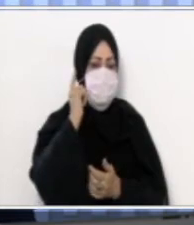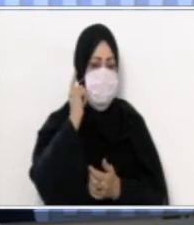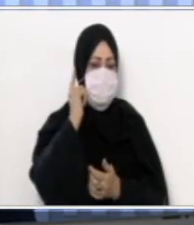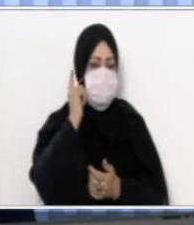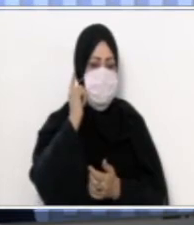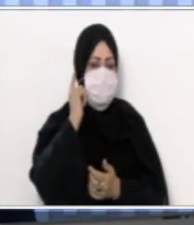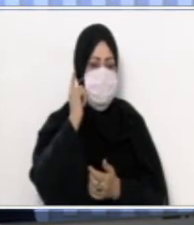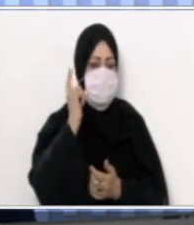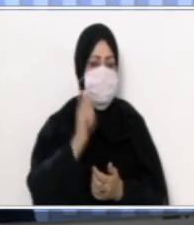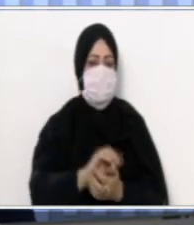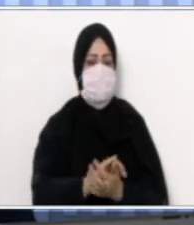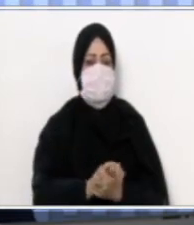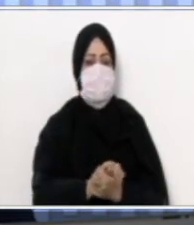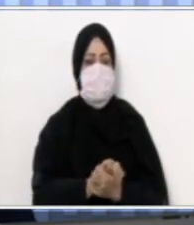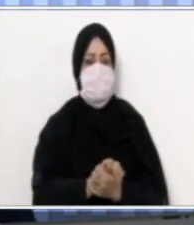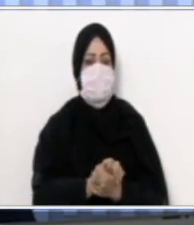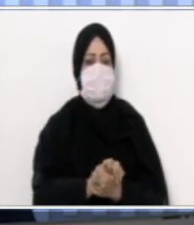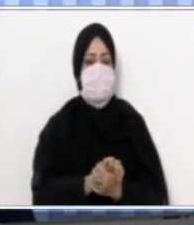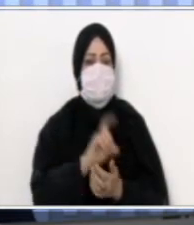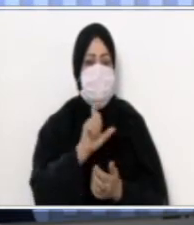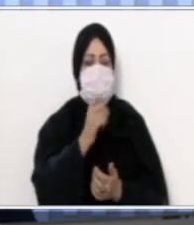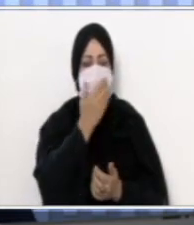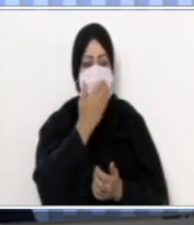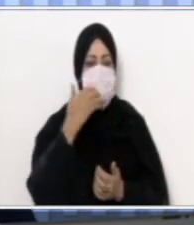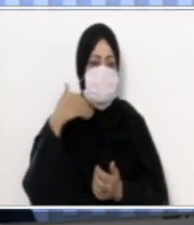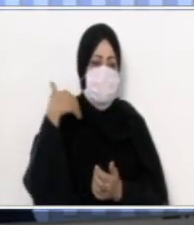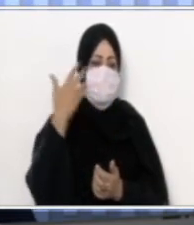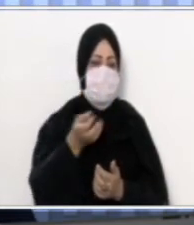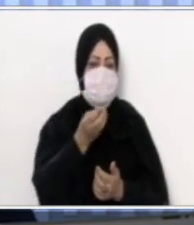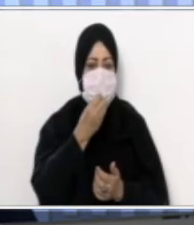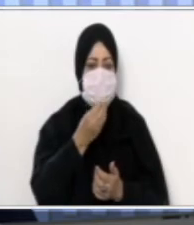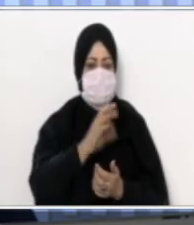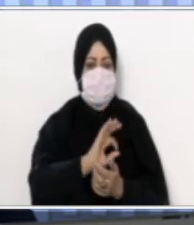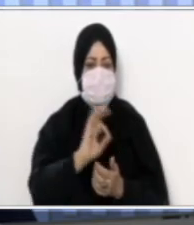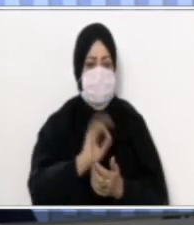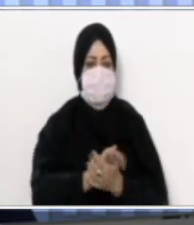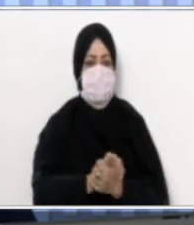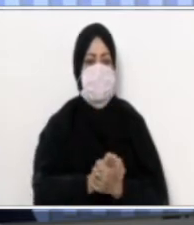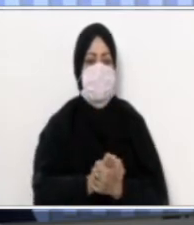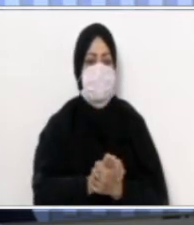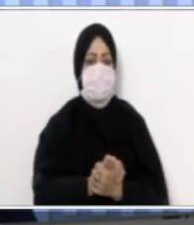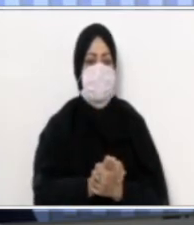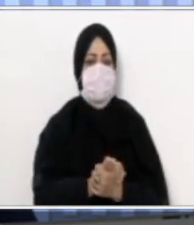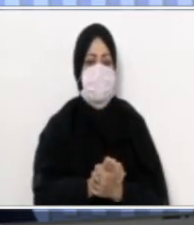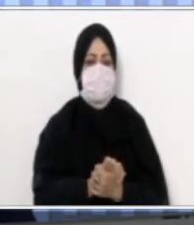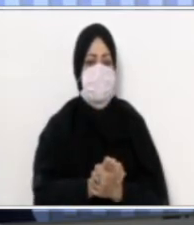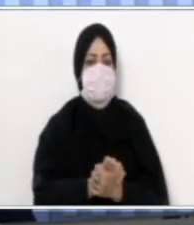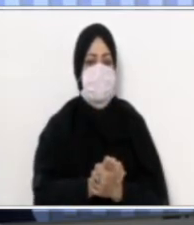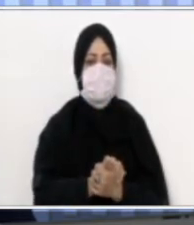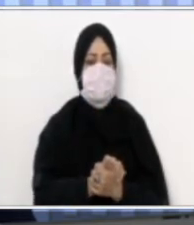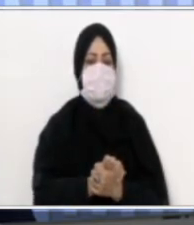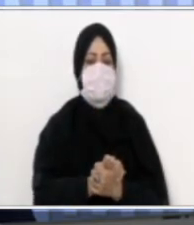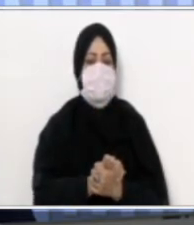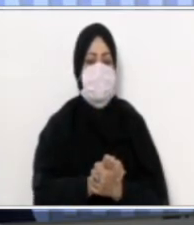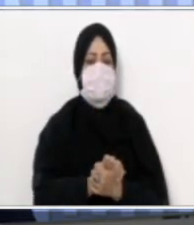يجوز إنزال هذا الحمل؟ لا يجوز يا أختي الكريمة، هذا حرام، لا يجوز الاعتداء على الجنين مهما كان